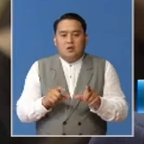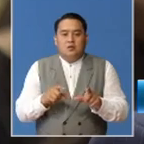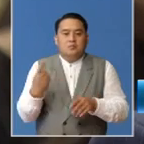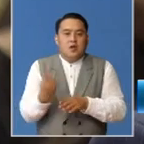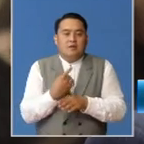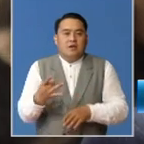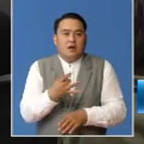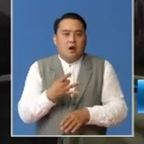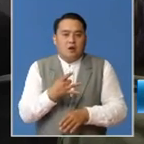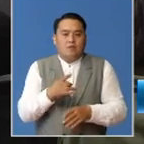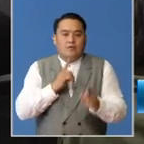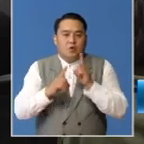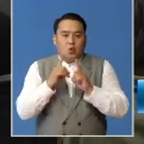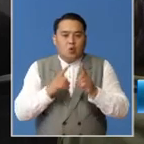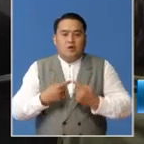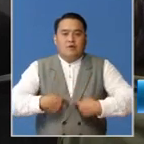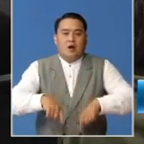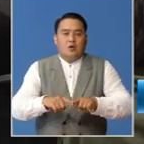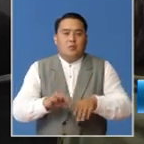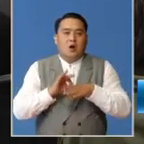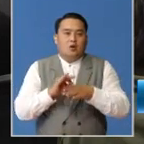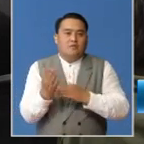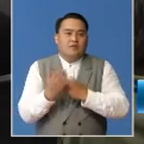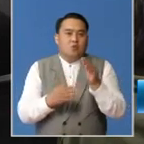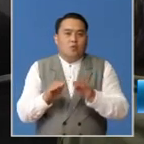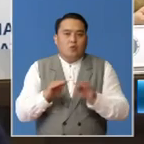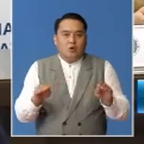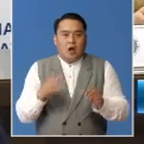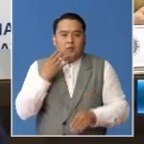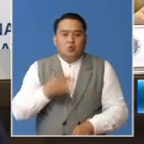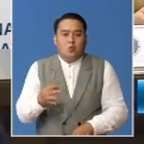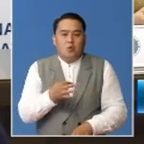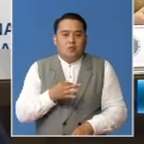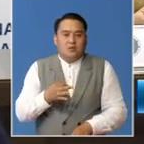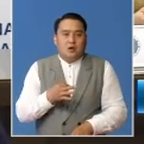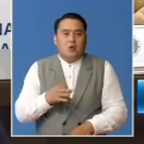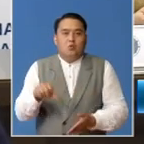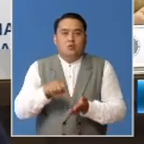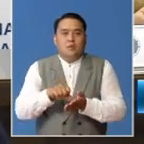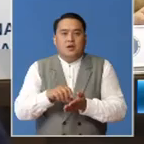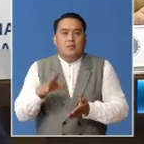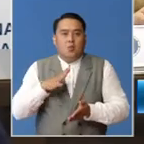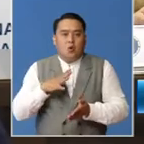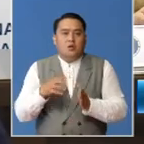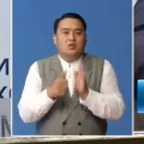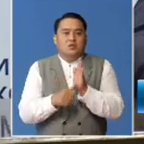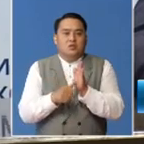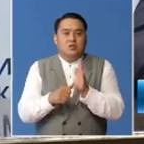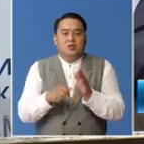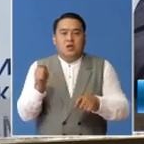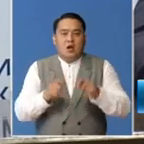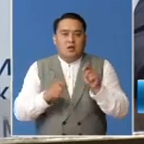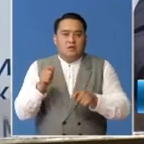первый региональный форум первичных организаций прошел на высоком уровне. От Жетысовского края участие в нем приняли более